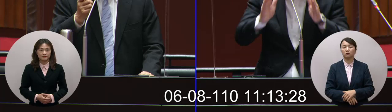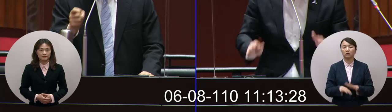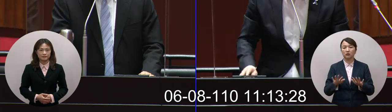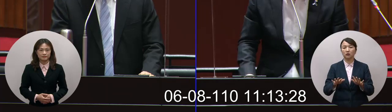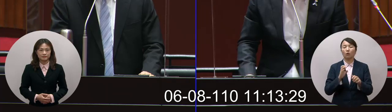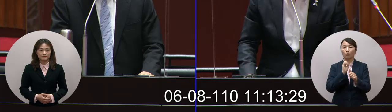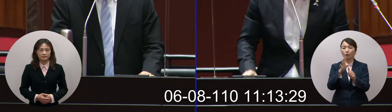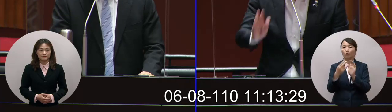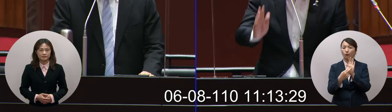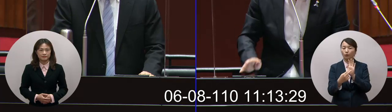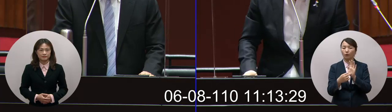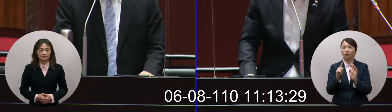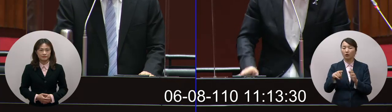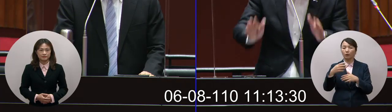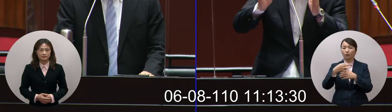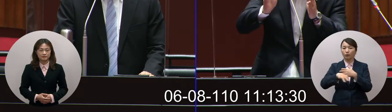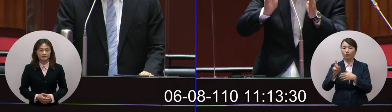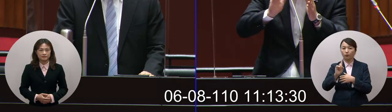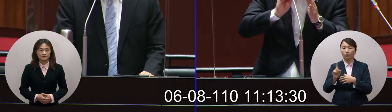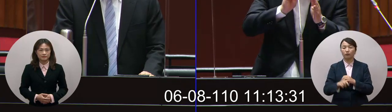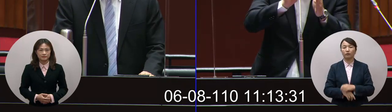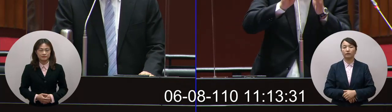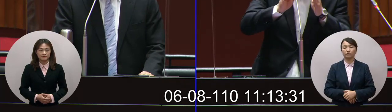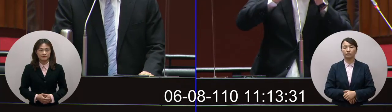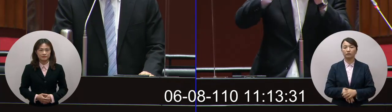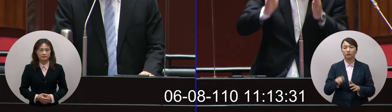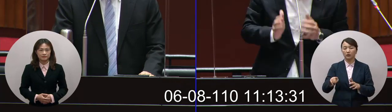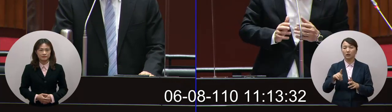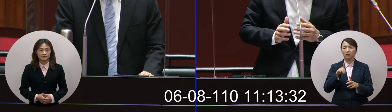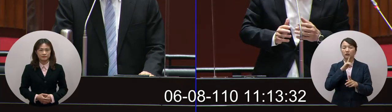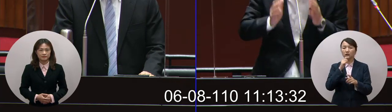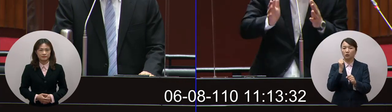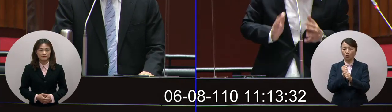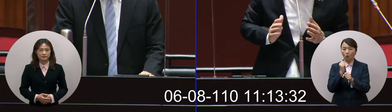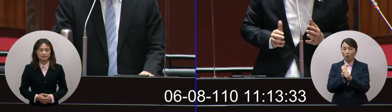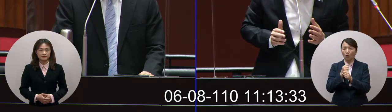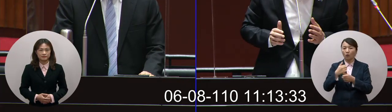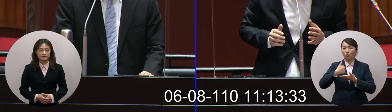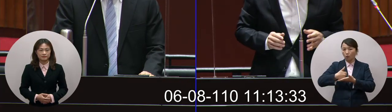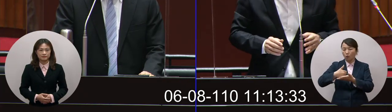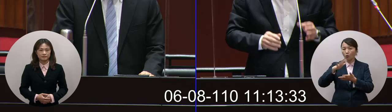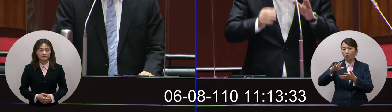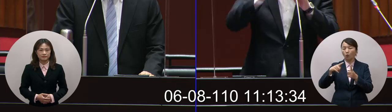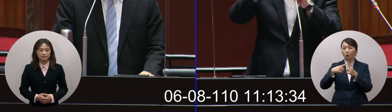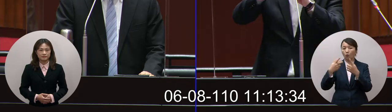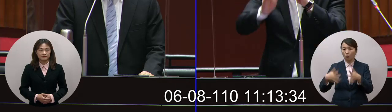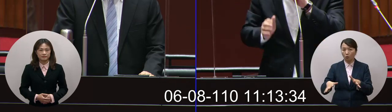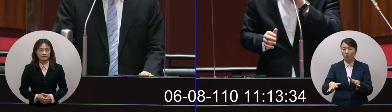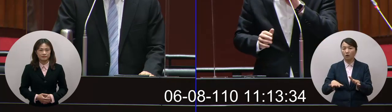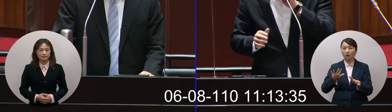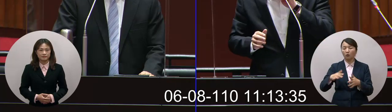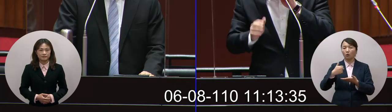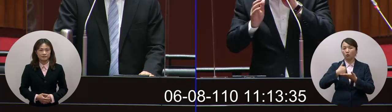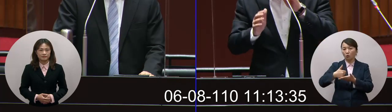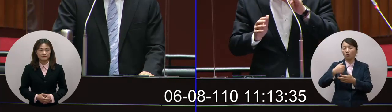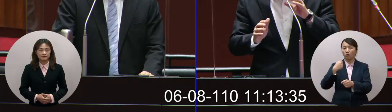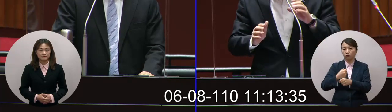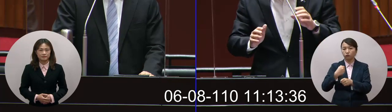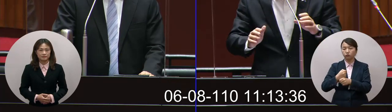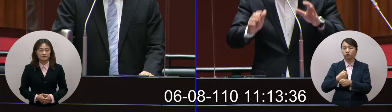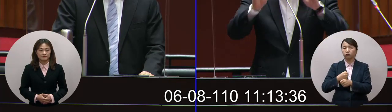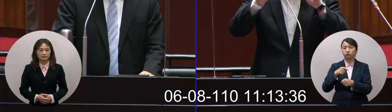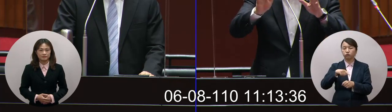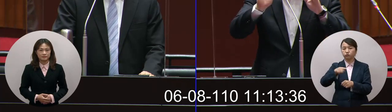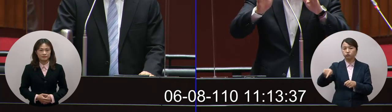跟你说明一下，另外一种是什么？就是呢，他是受雇者，受雇者的人越多，这些受雇者啊，基本